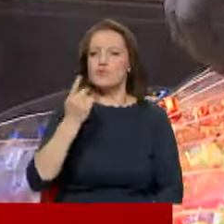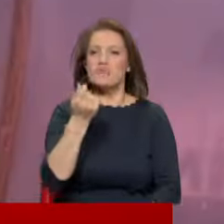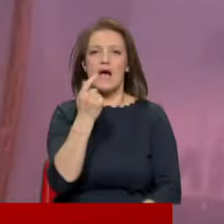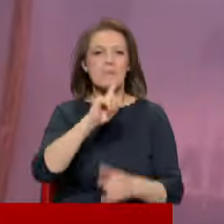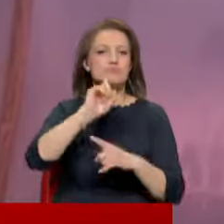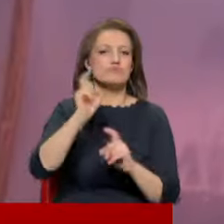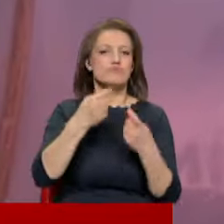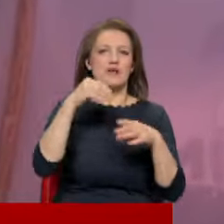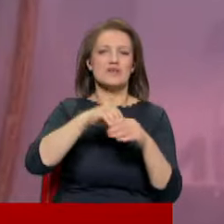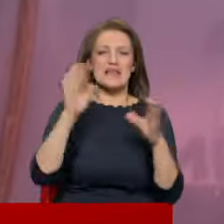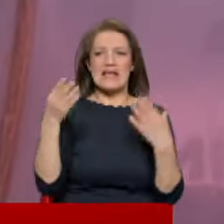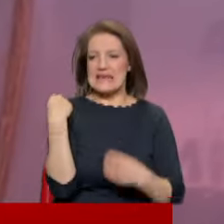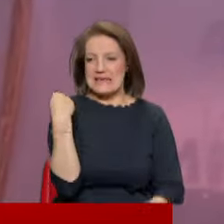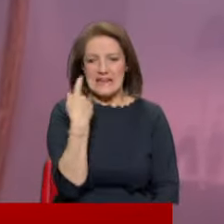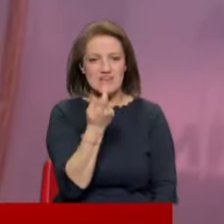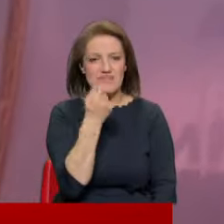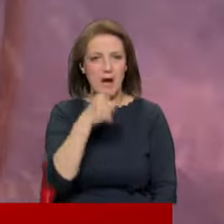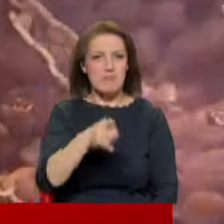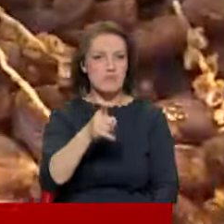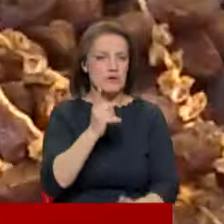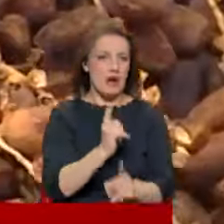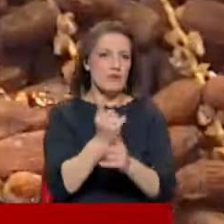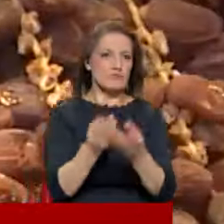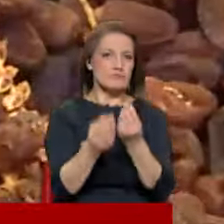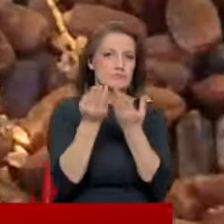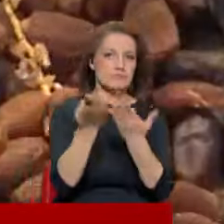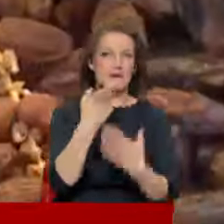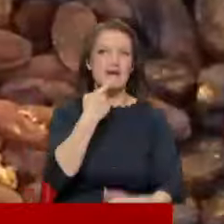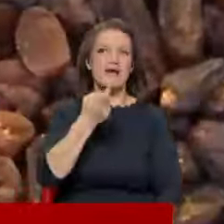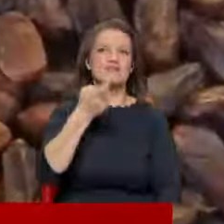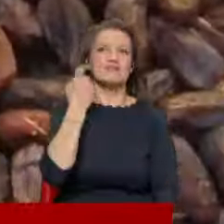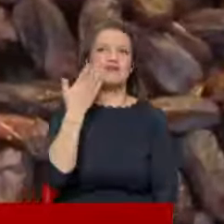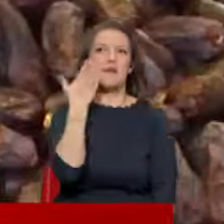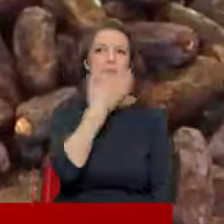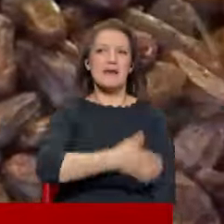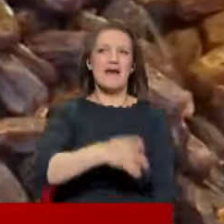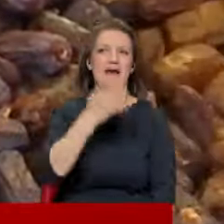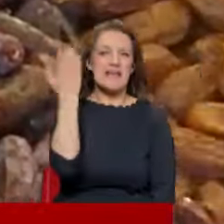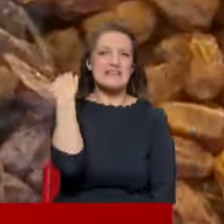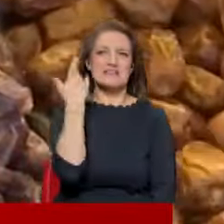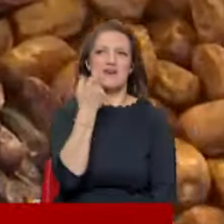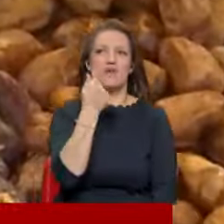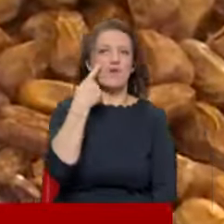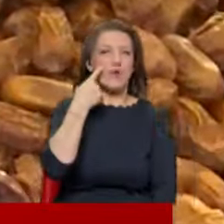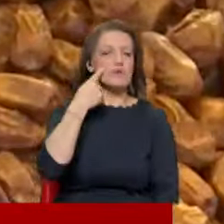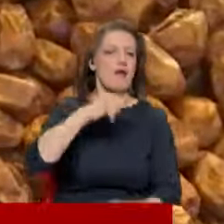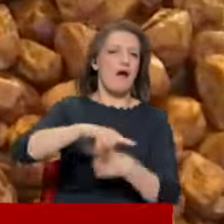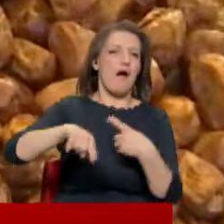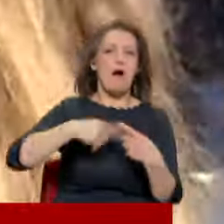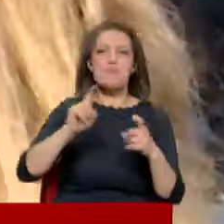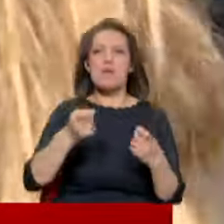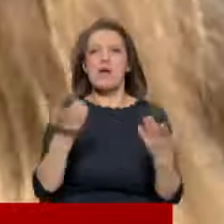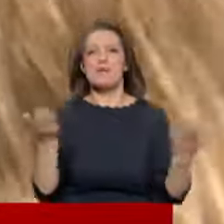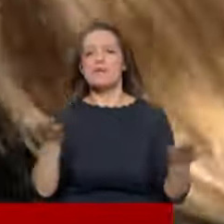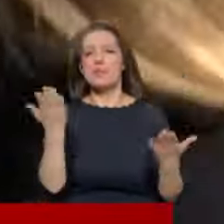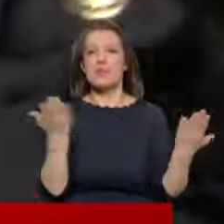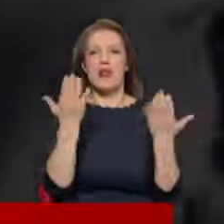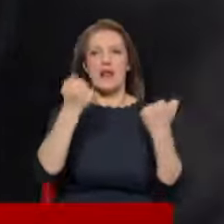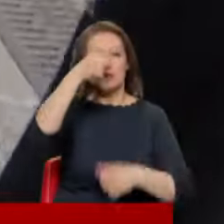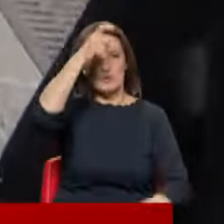için. Ancak yeni fiyatlarla burada da karşılaştılar. Eski Ramazanları, eski fiyatları aradı gözler, bulamadılar. Neler aldın?